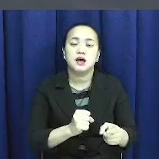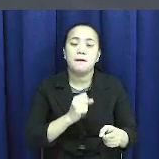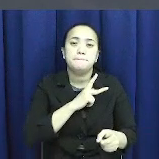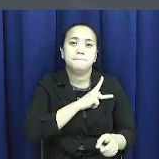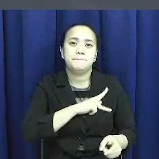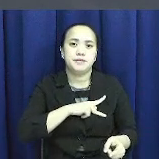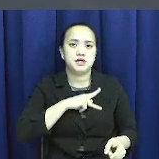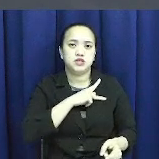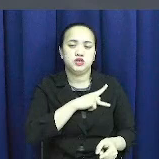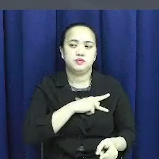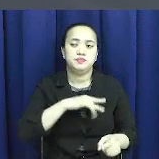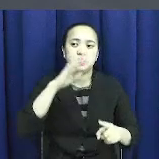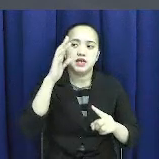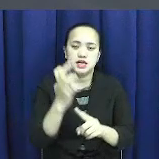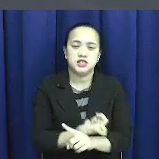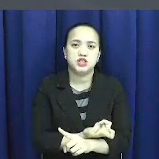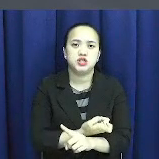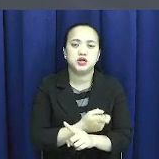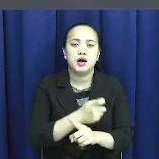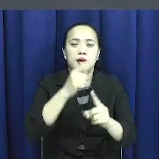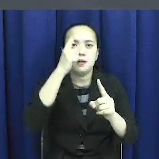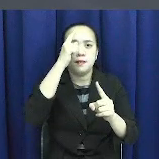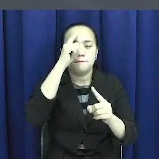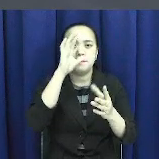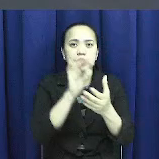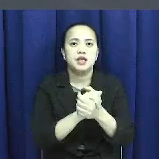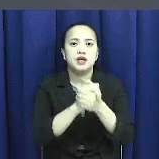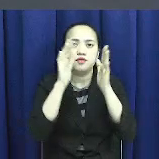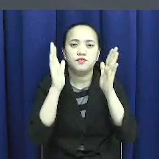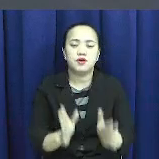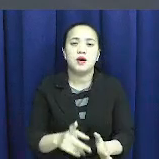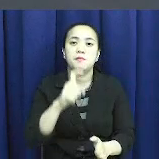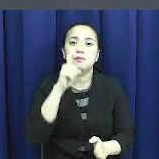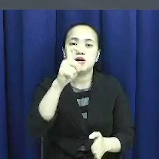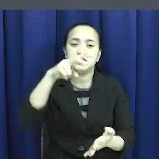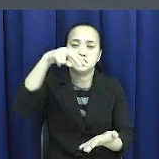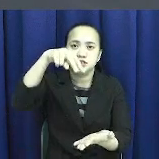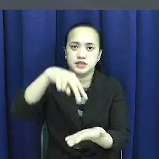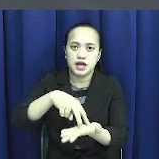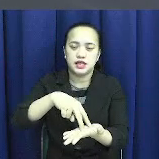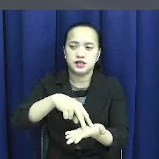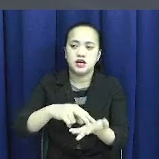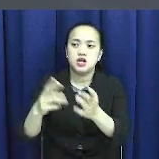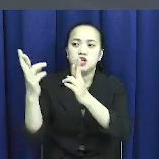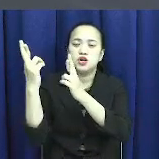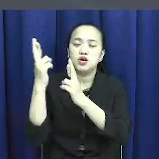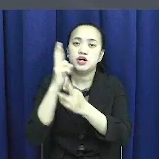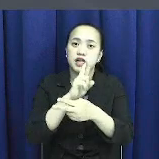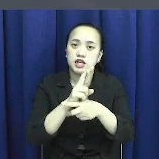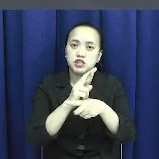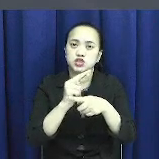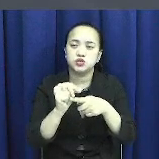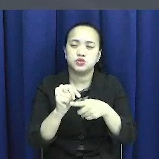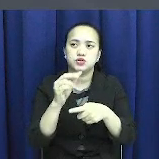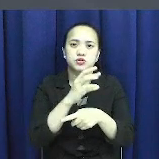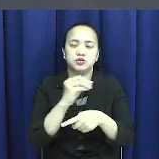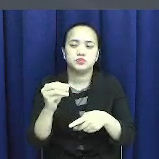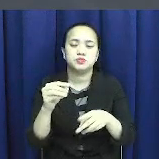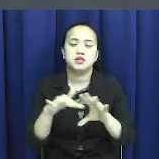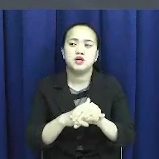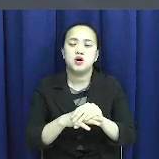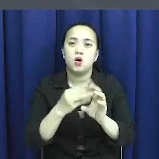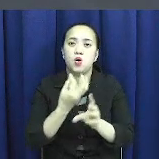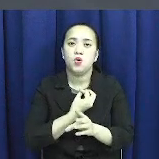Each believer must stand before God in relationship to his own life and conduct.